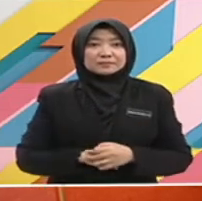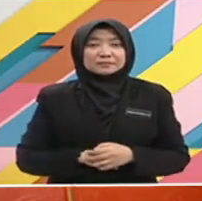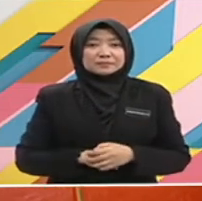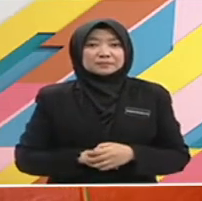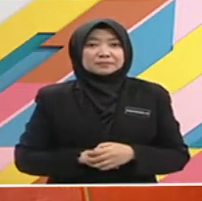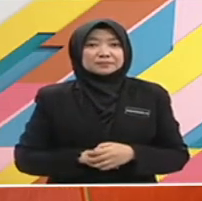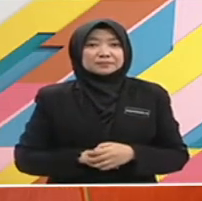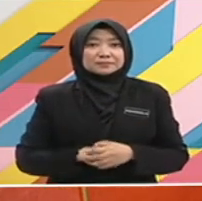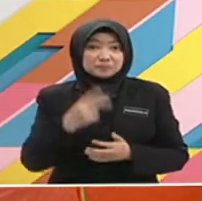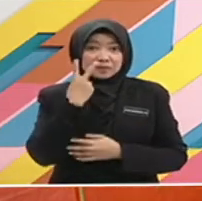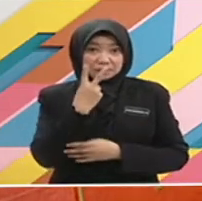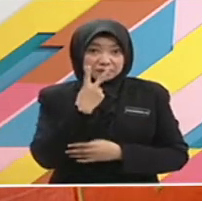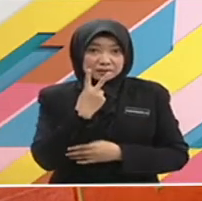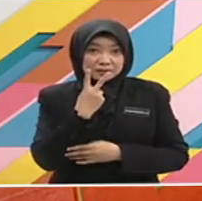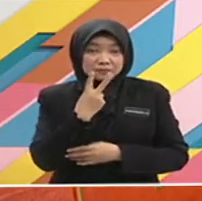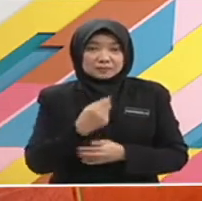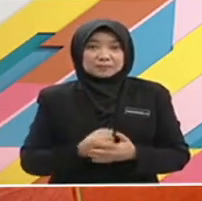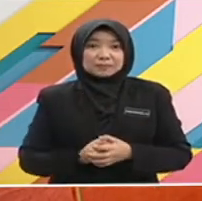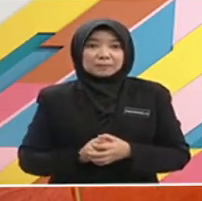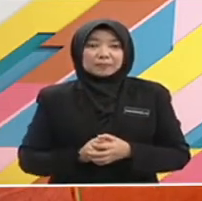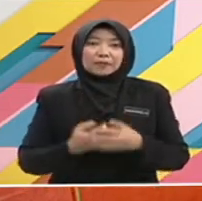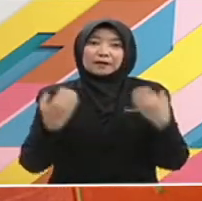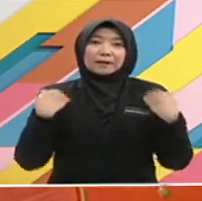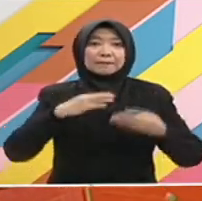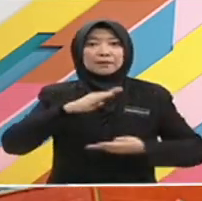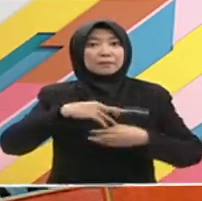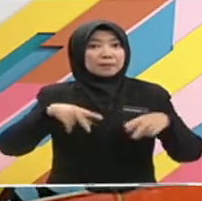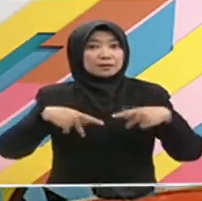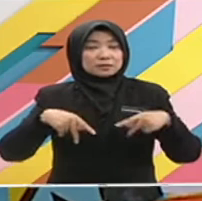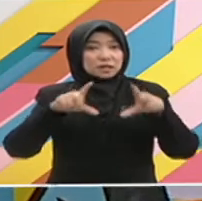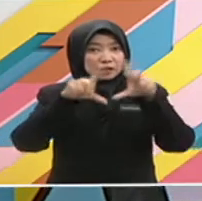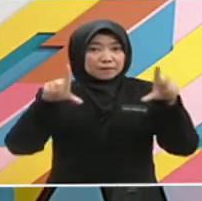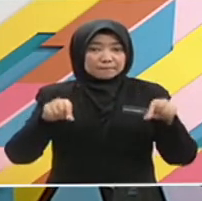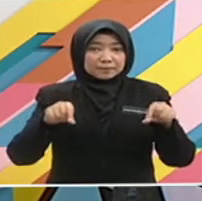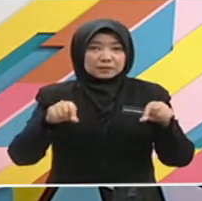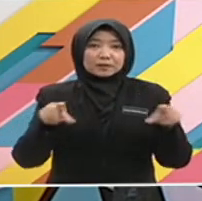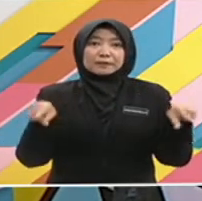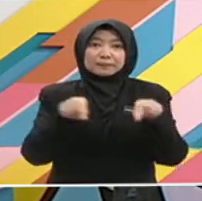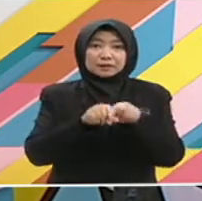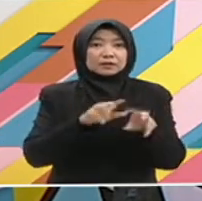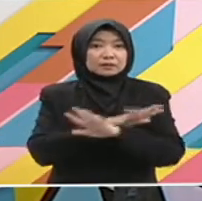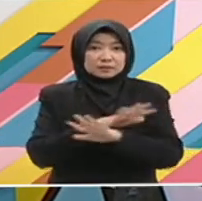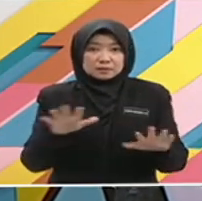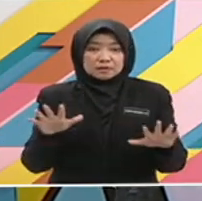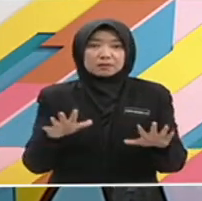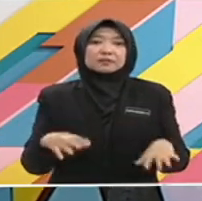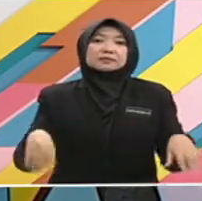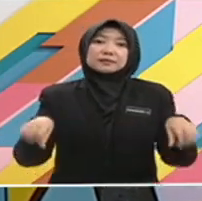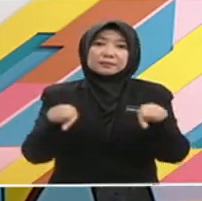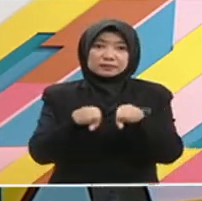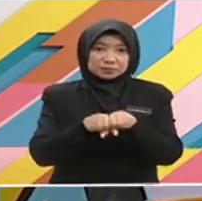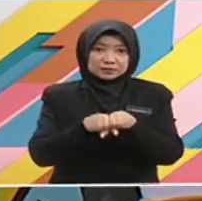Diharapkan rakan-rakan di rumah nampak. Okay. Dan kita saya ada bekas dulu. Plastik yang kita telah labelkan sebagai imbangan tidak